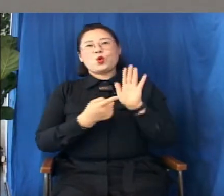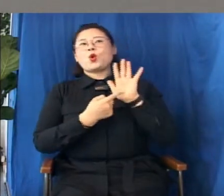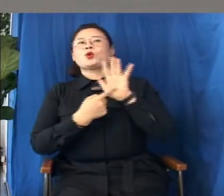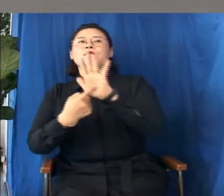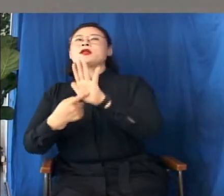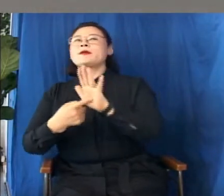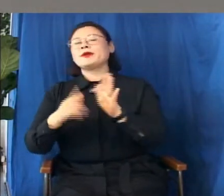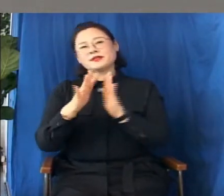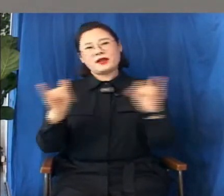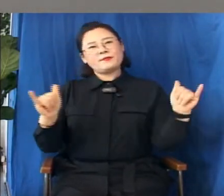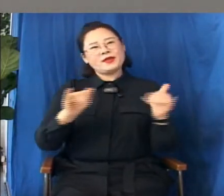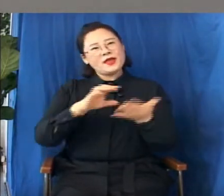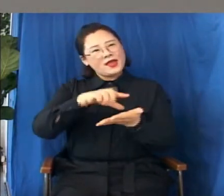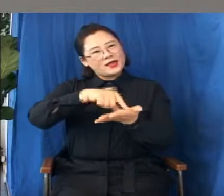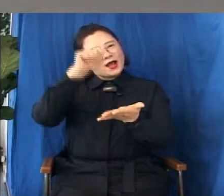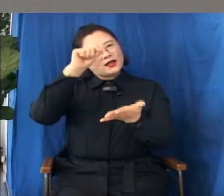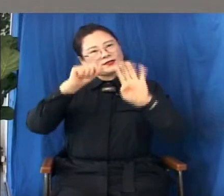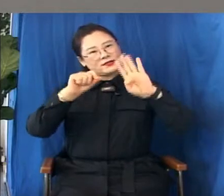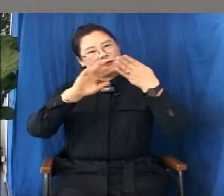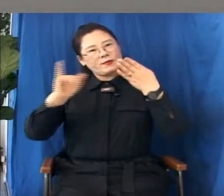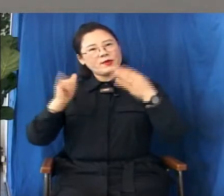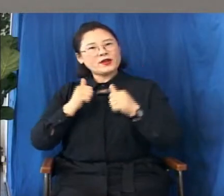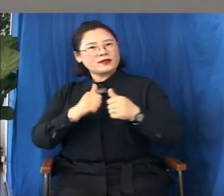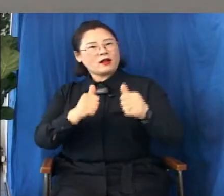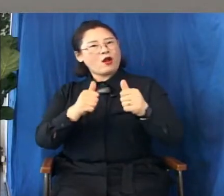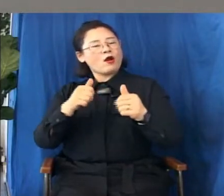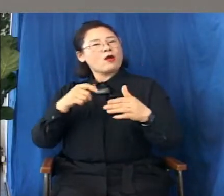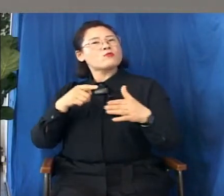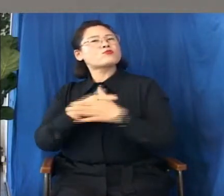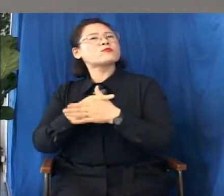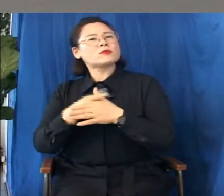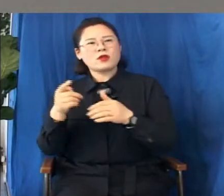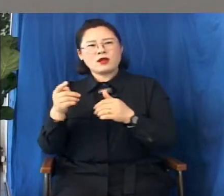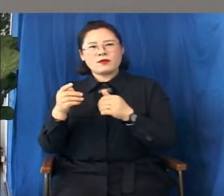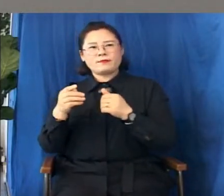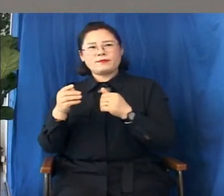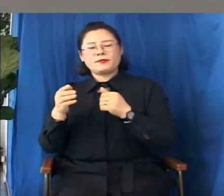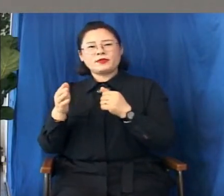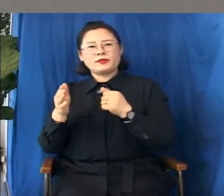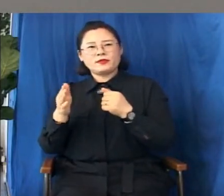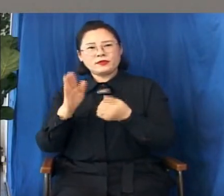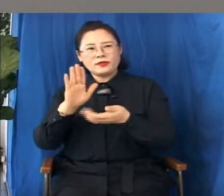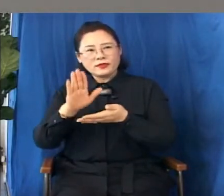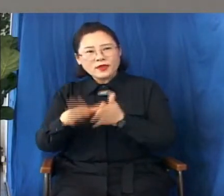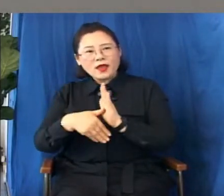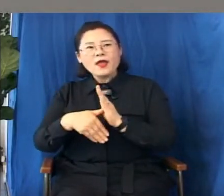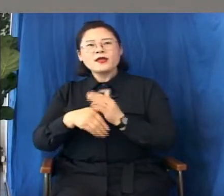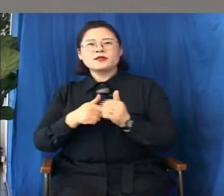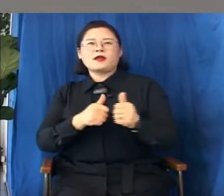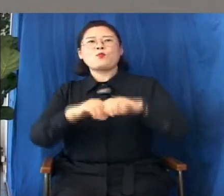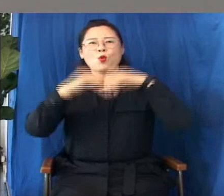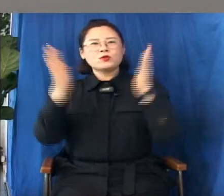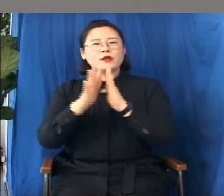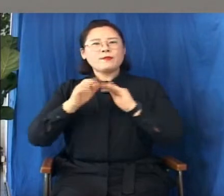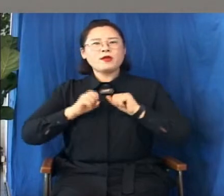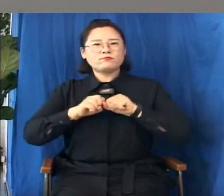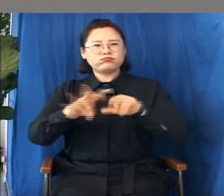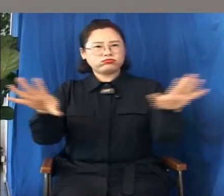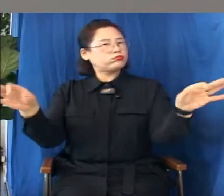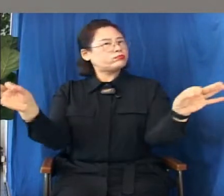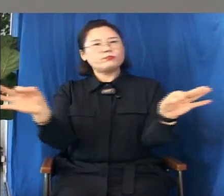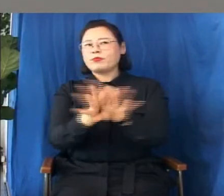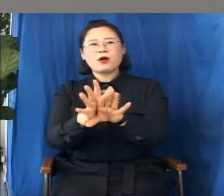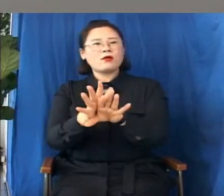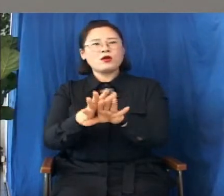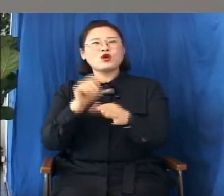사람이 약 400명이나 따르더니 그가 죽임을 당하며 따르던 모든 사람들이 흩어져 없어졌고 그 후